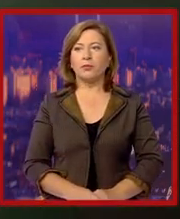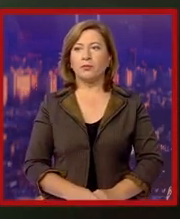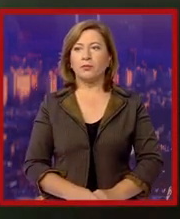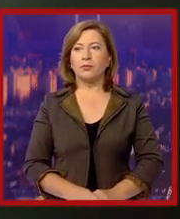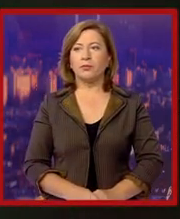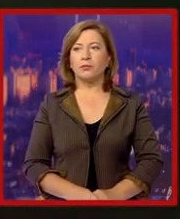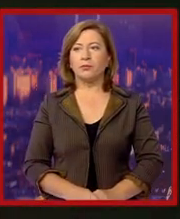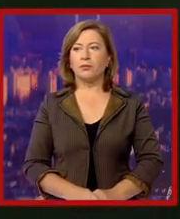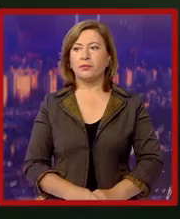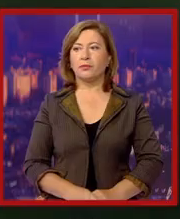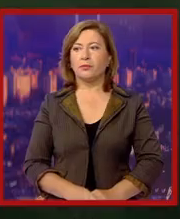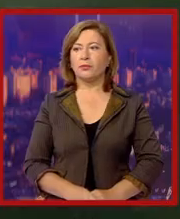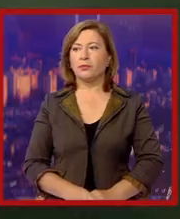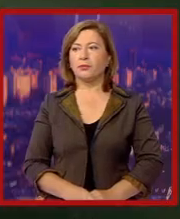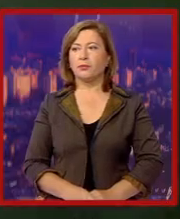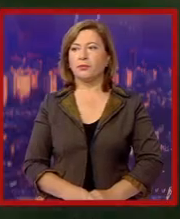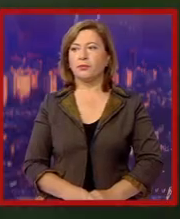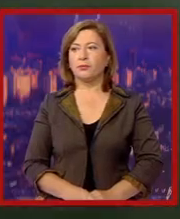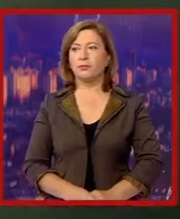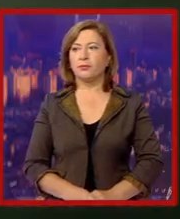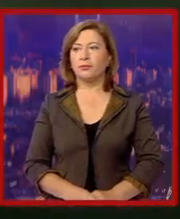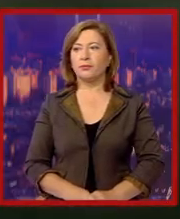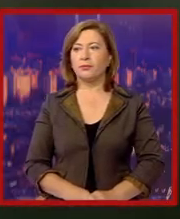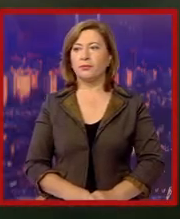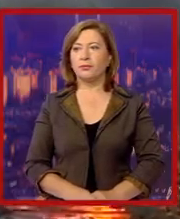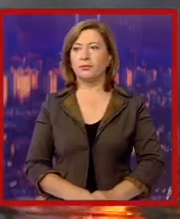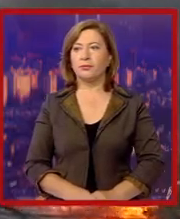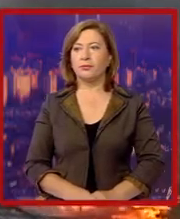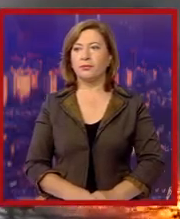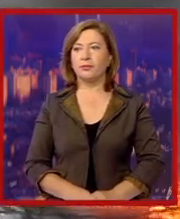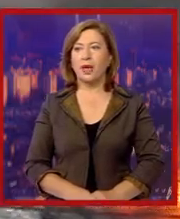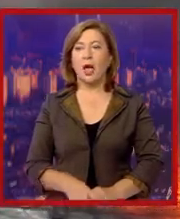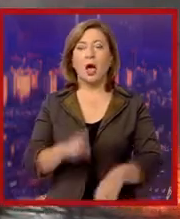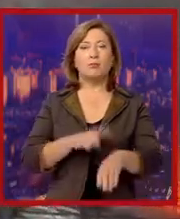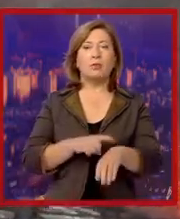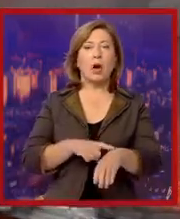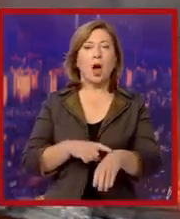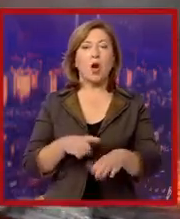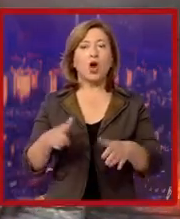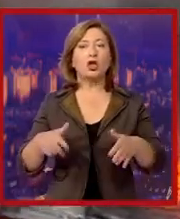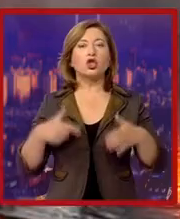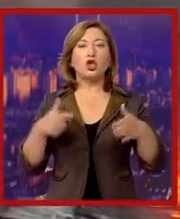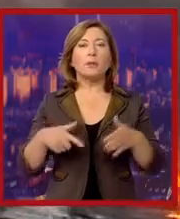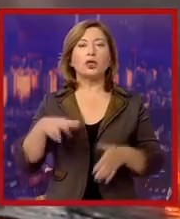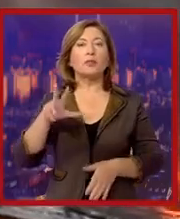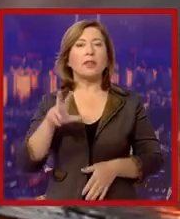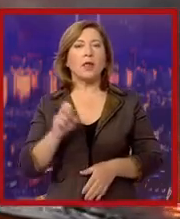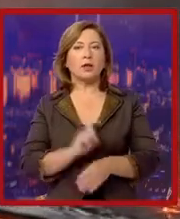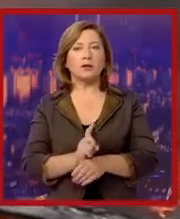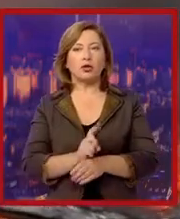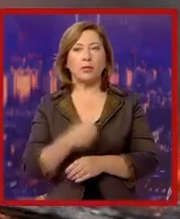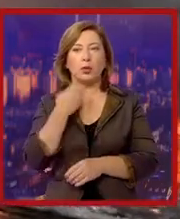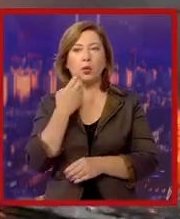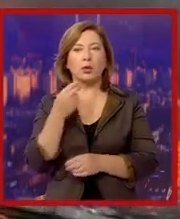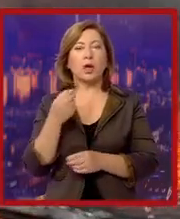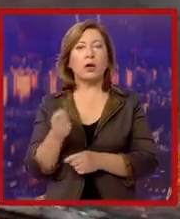Eu sunt vecin aici, asta e problema, sper să nu se întinde. Era în jurul orelor 17:30 când